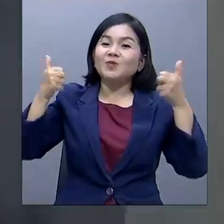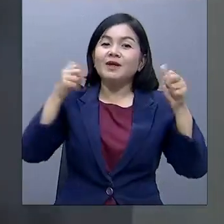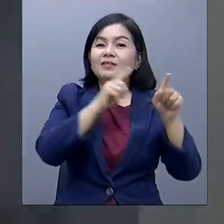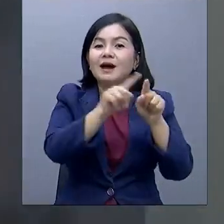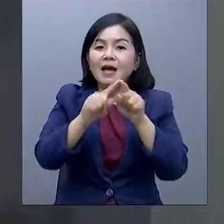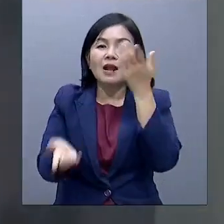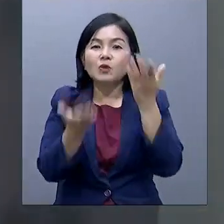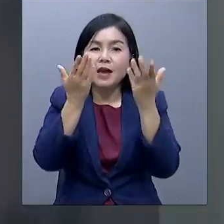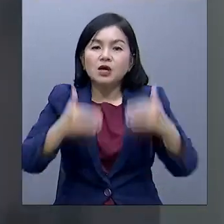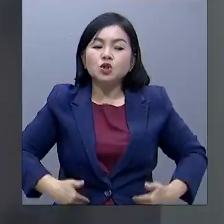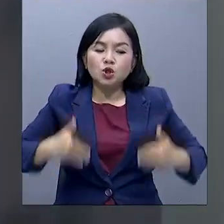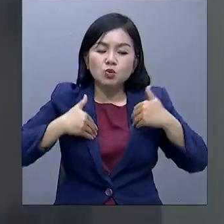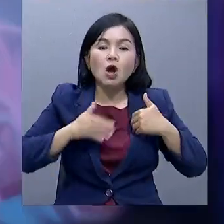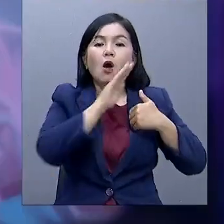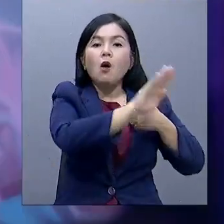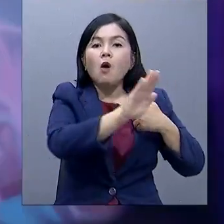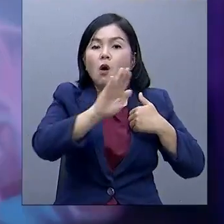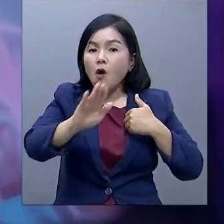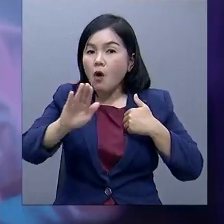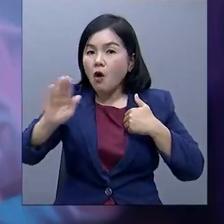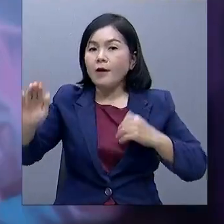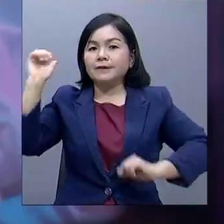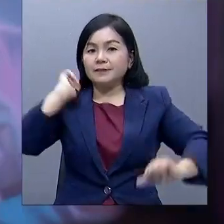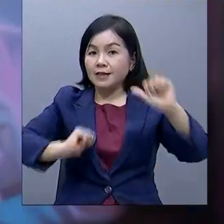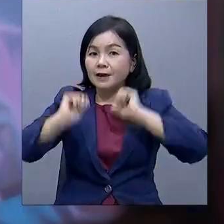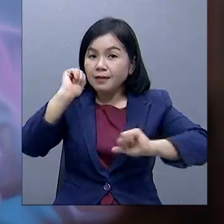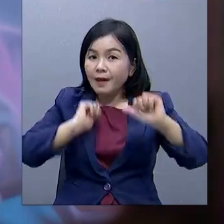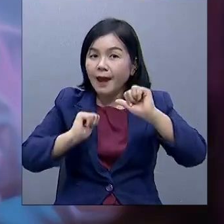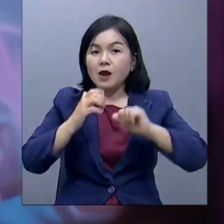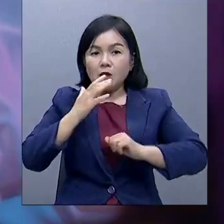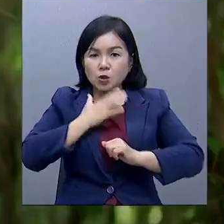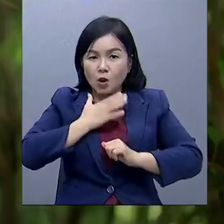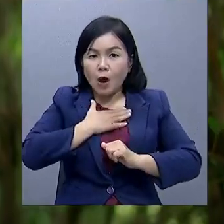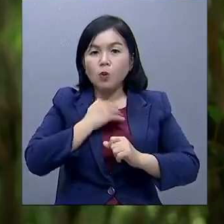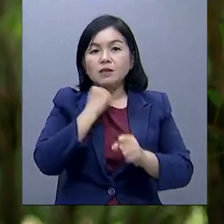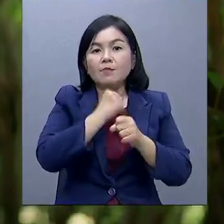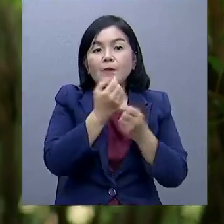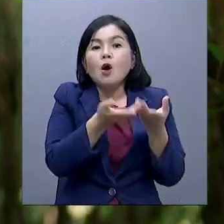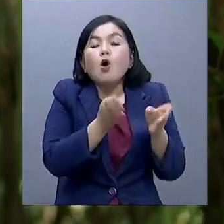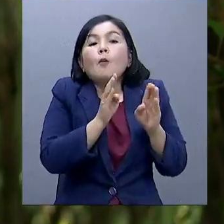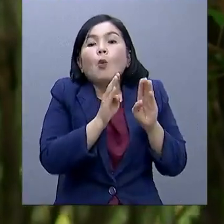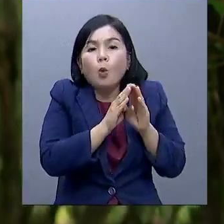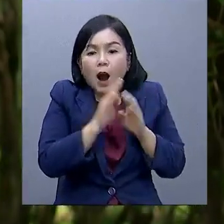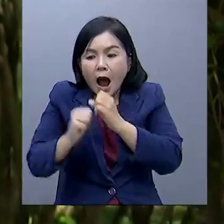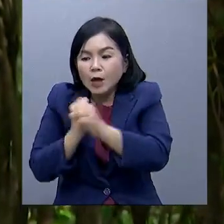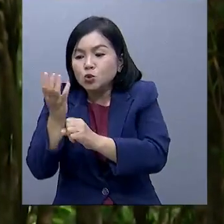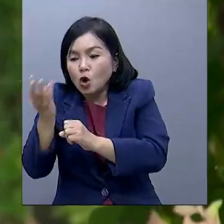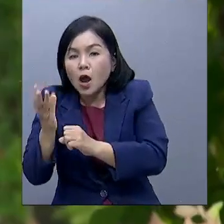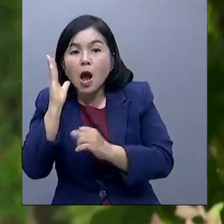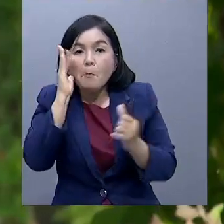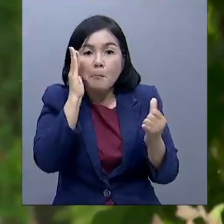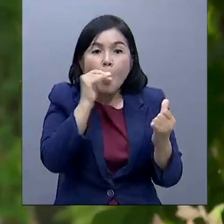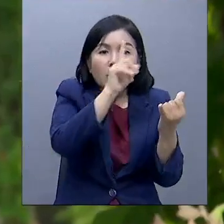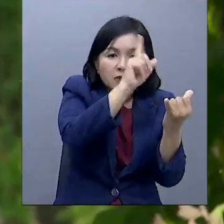วเองไปนะครับอย่างของผมก็จะเป็นเส้นเรื่องเกี่ยวกับการมารับช่วงต่อในกิจการก่อนวัยอันควรเพราะคุณพ่อเสียชีวิตไป